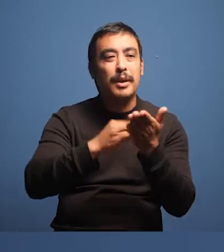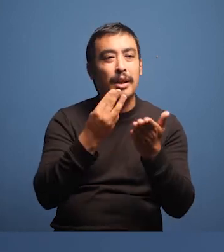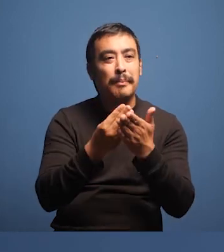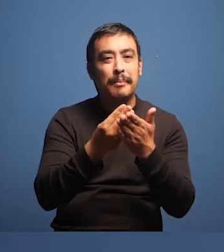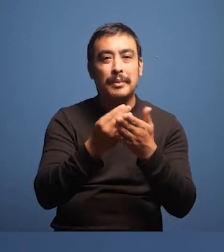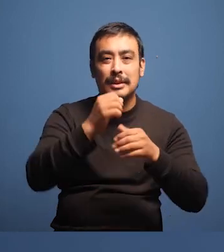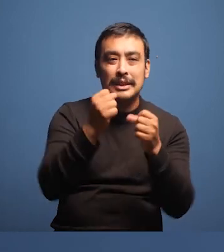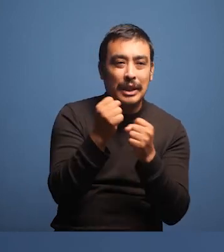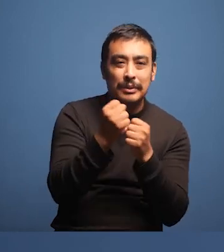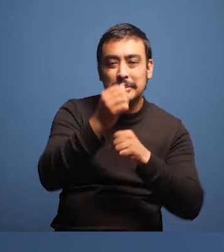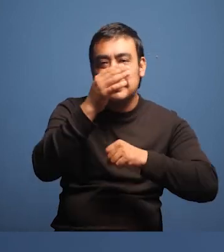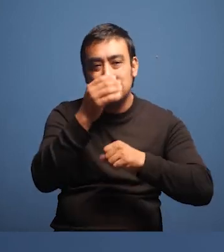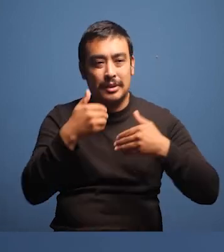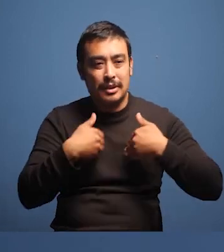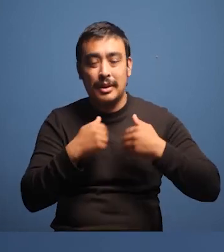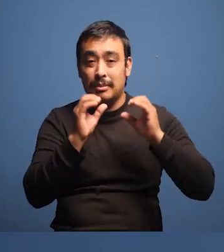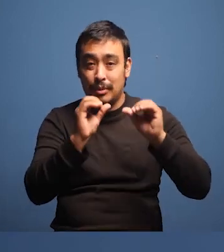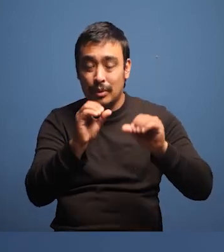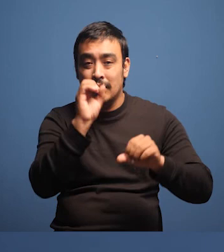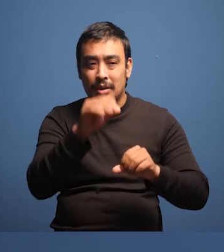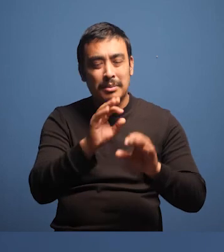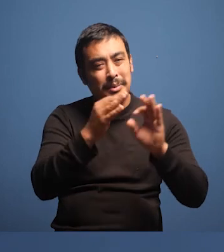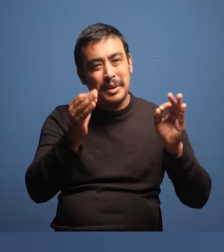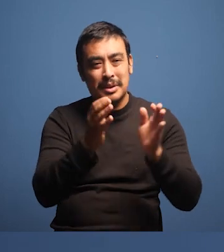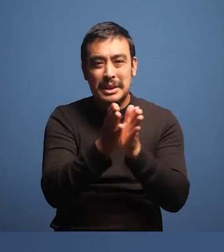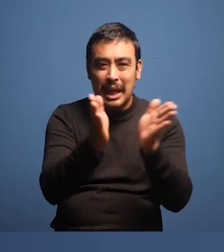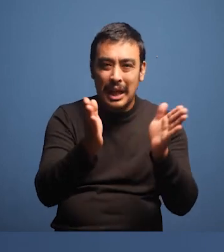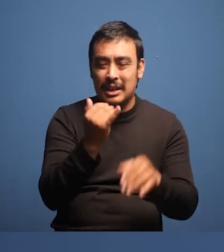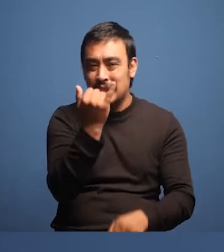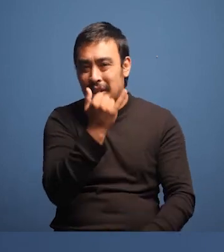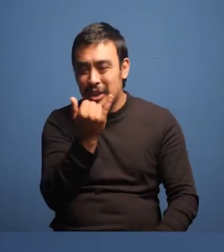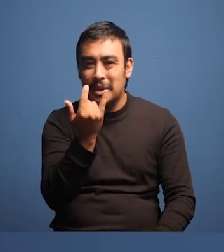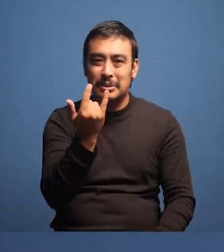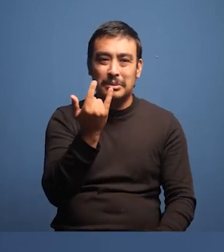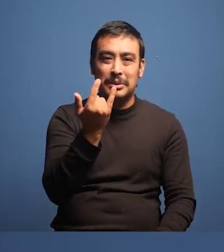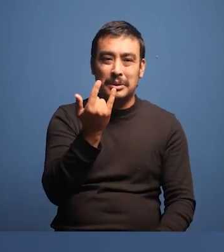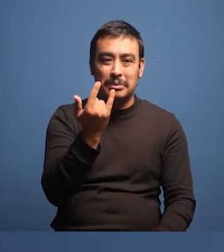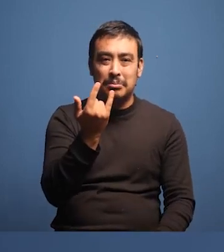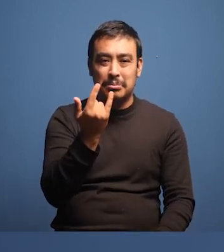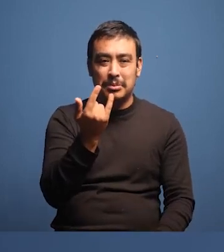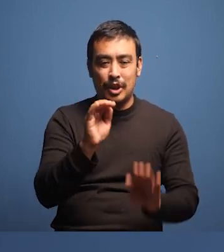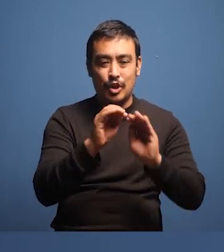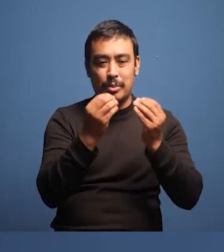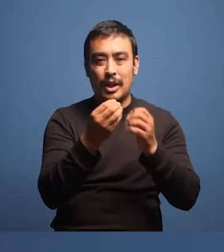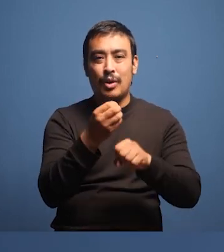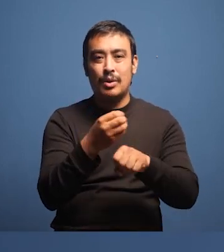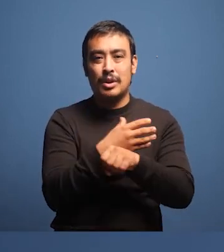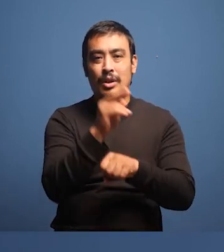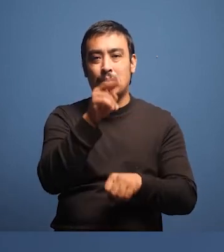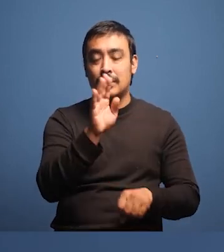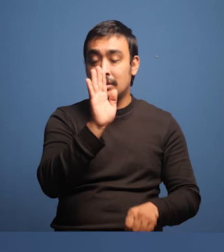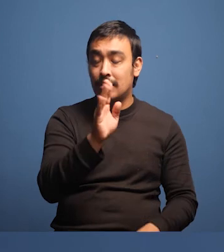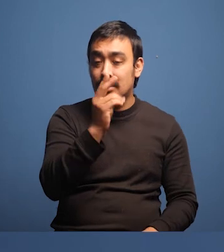मिम्सहरू चाहिँ फनको लागि युज गरिरहेको हुन्छ तर त्यसले विभिन्न जात लिङ्ग विभेद समुदायहरूलाई चाहिँ असर पुर्याइरहेको अवस्था पनि छ। त्यही